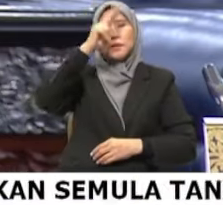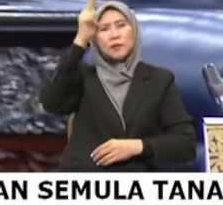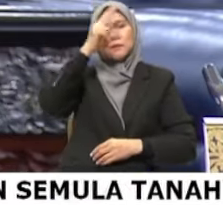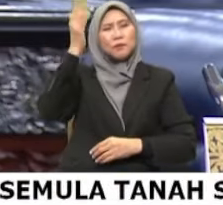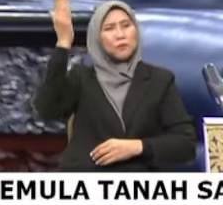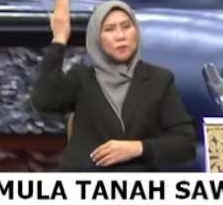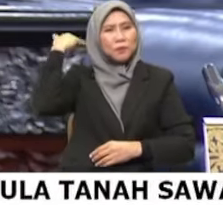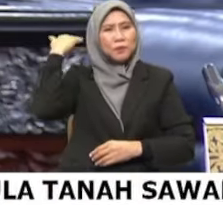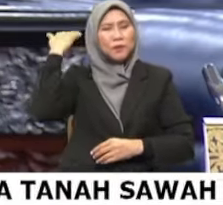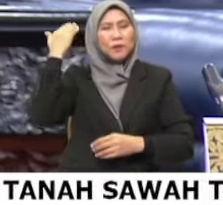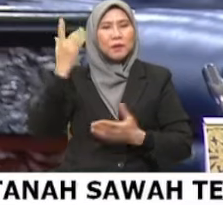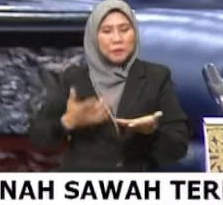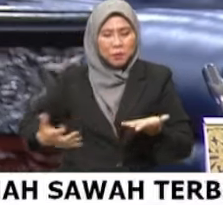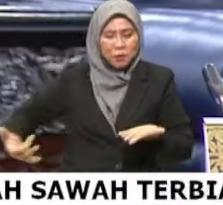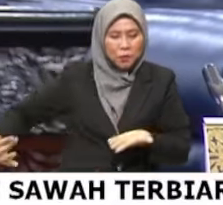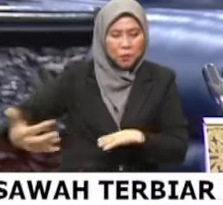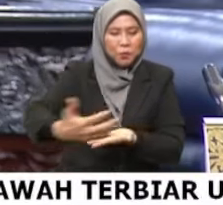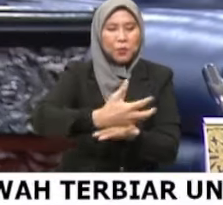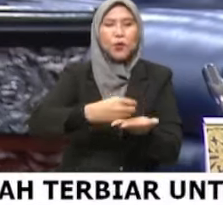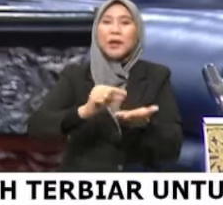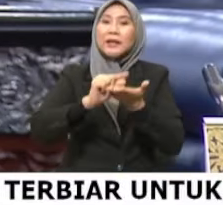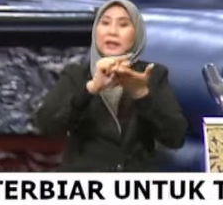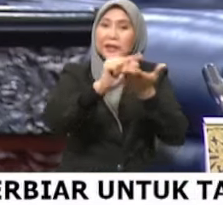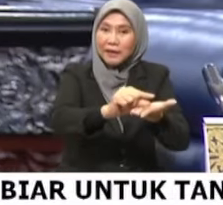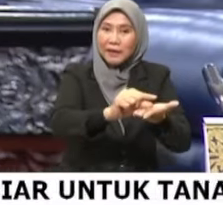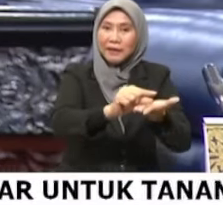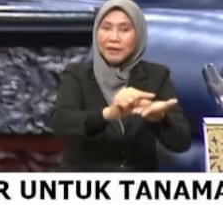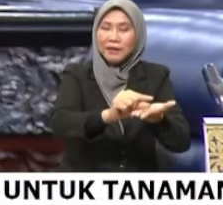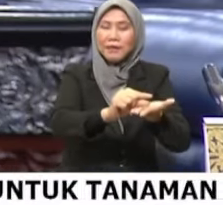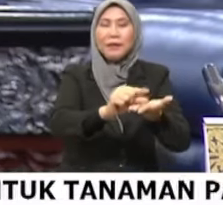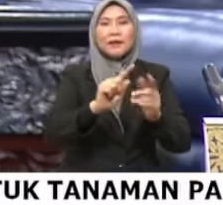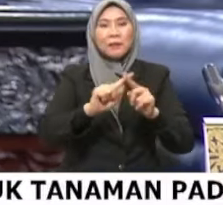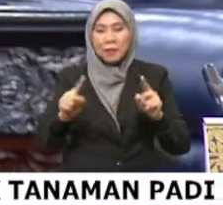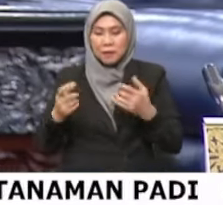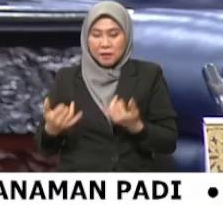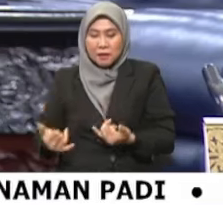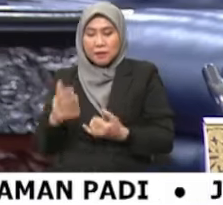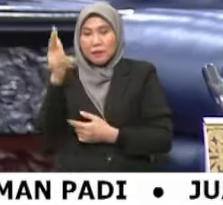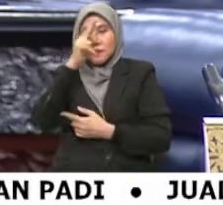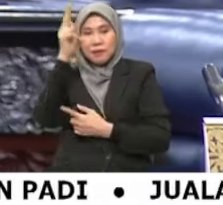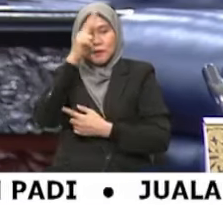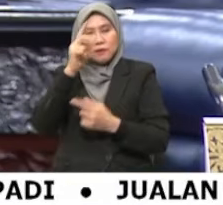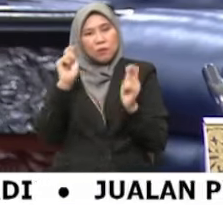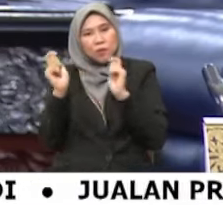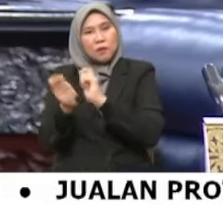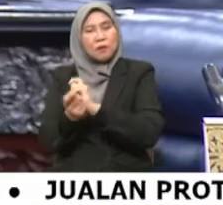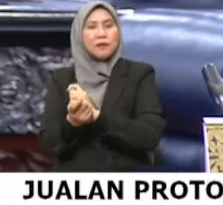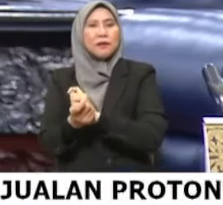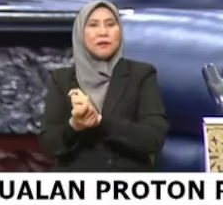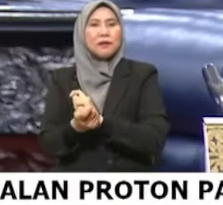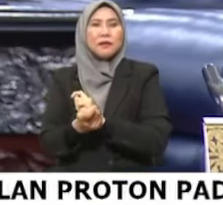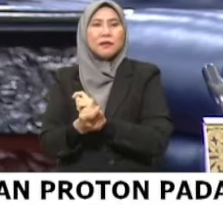ialah menumpukan grant, tetapi kerajaan sekarang harap boleh beralih